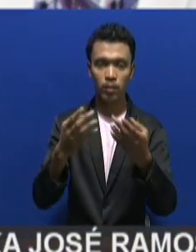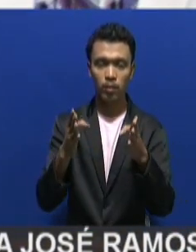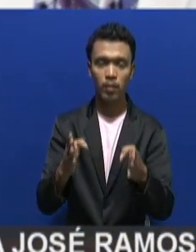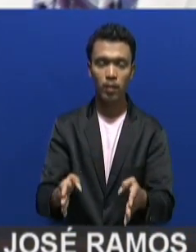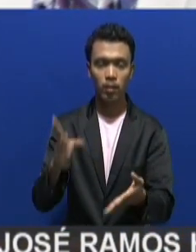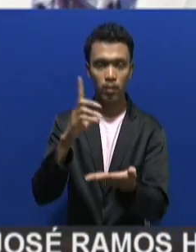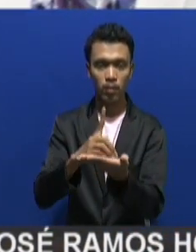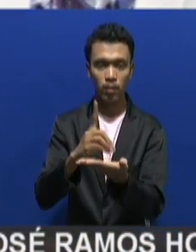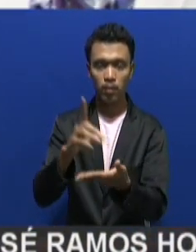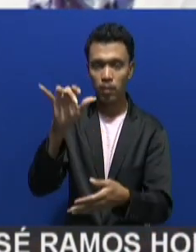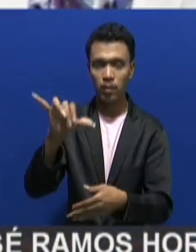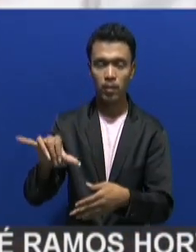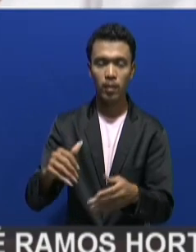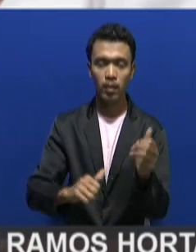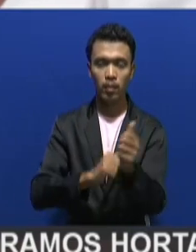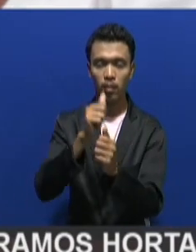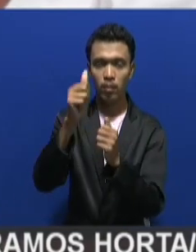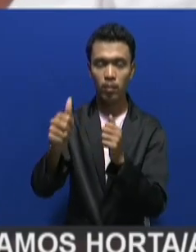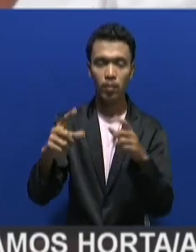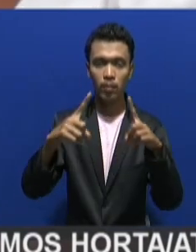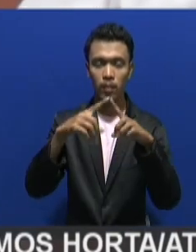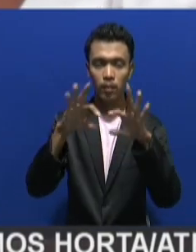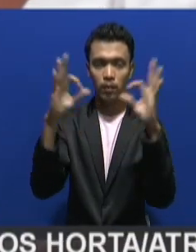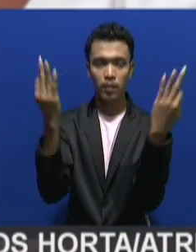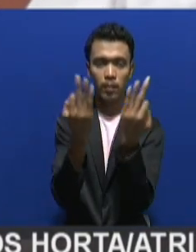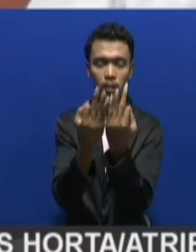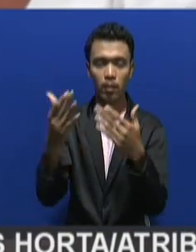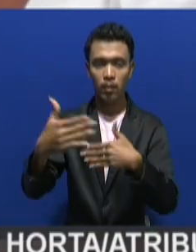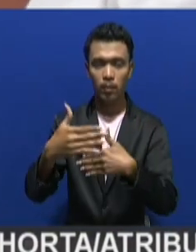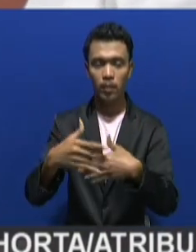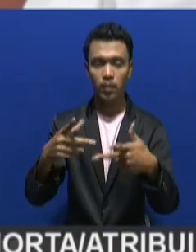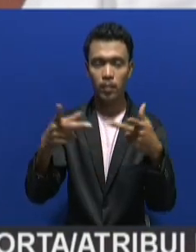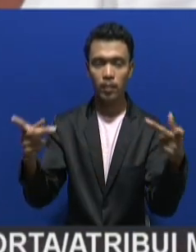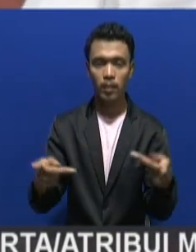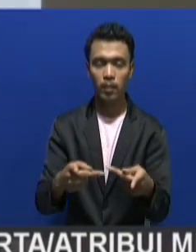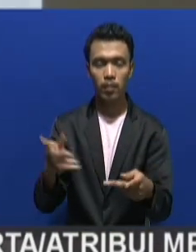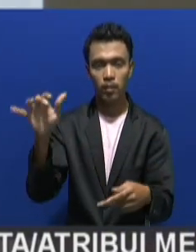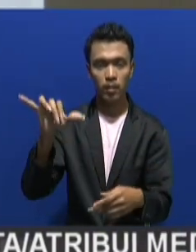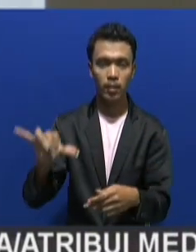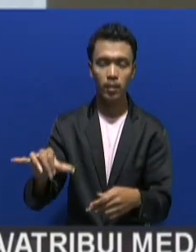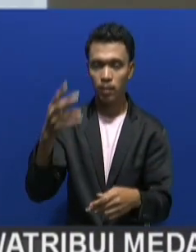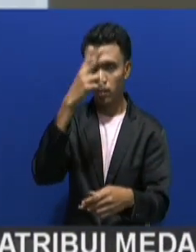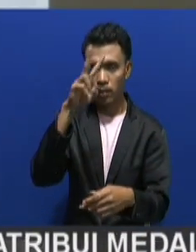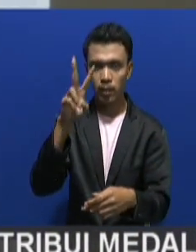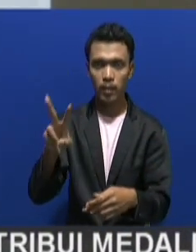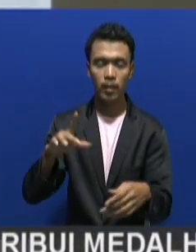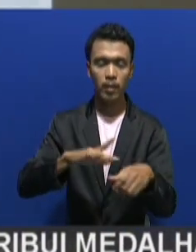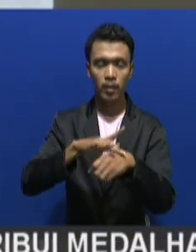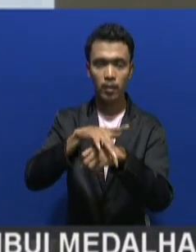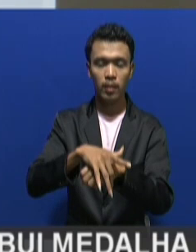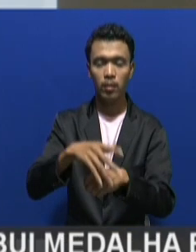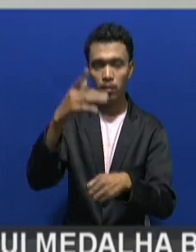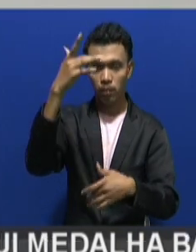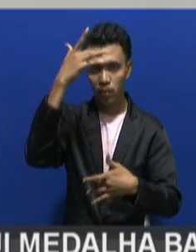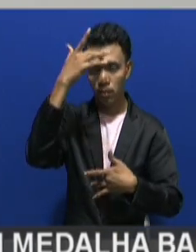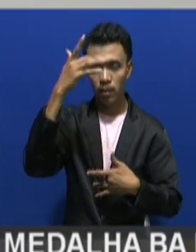pessoal Saudi Sira, atau sosializa ba familia hak besik anba sentru koloskopia Sira, hodi deteta sedu kankru